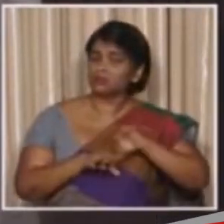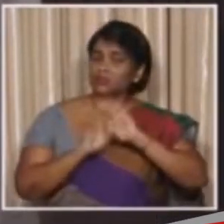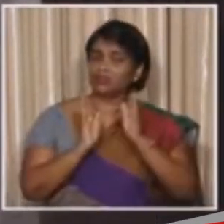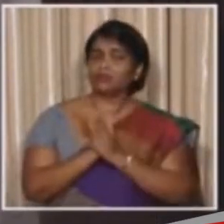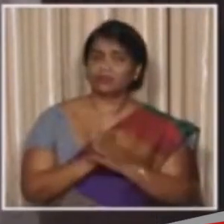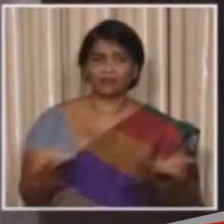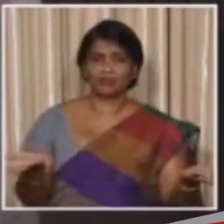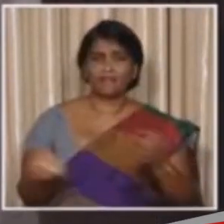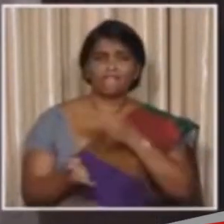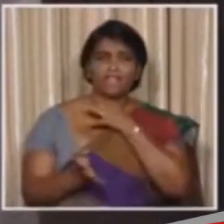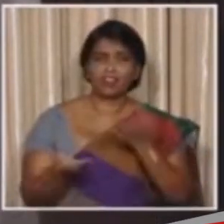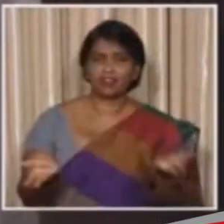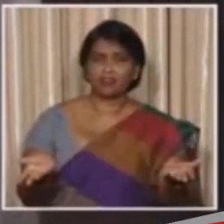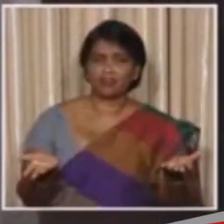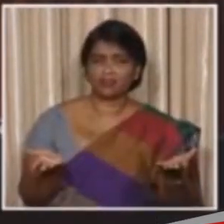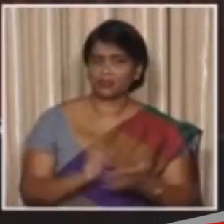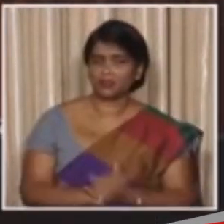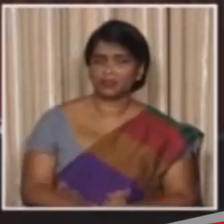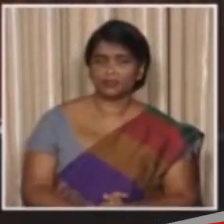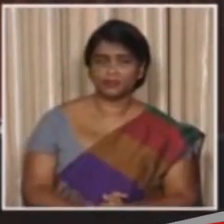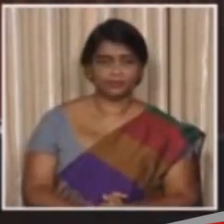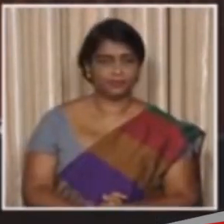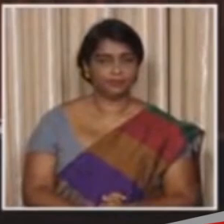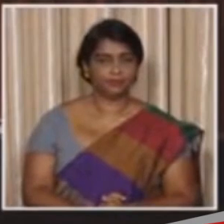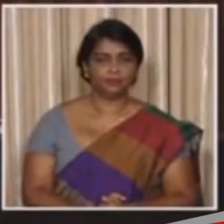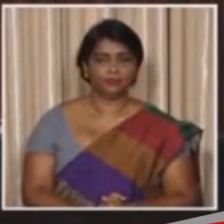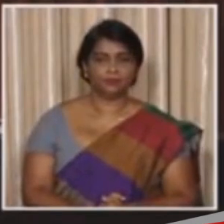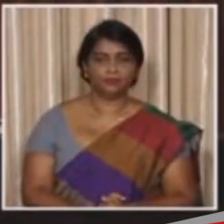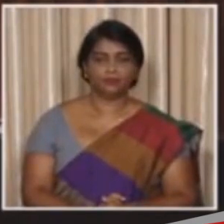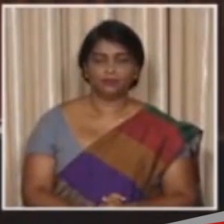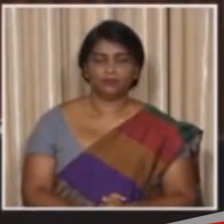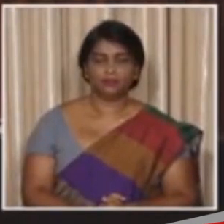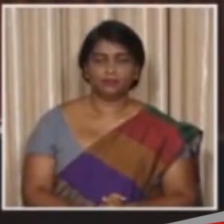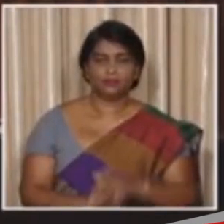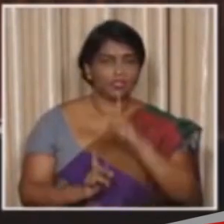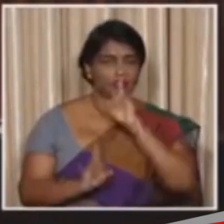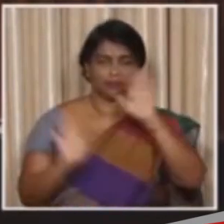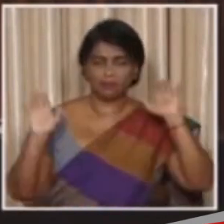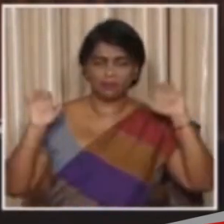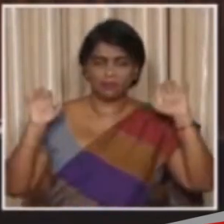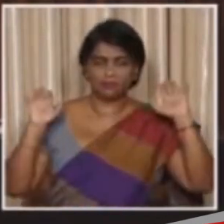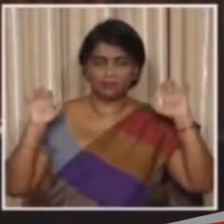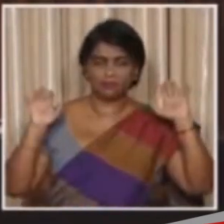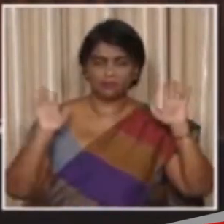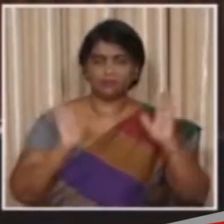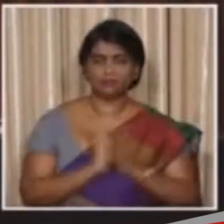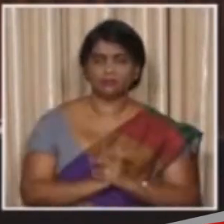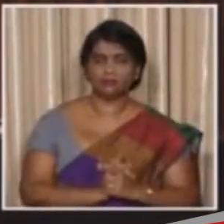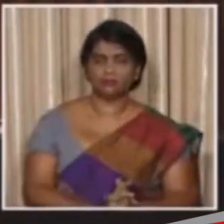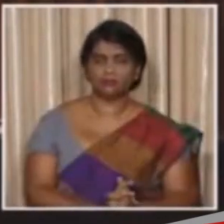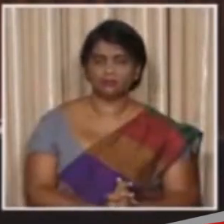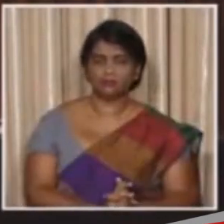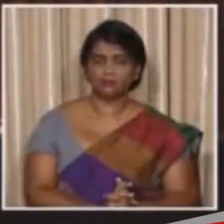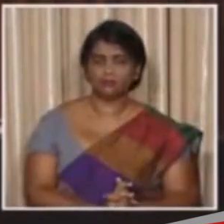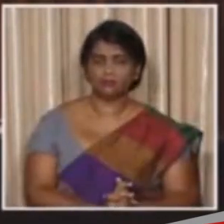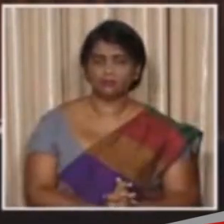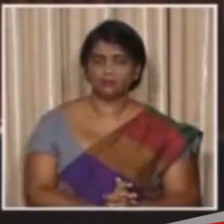ඒක යුවාදී ගන්න. බොහොම ස්තුතියි. හයි. කතා කරන්න එපා මේ වෙලාවේ තමුන්නාසල බෝට් එකක් කිල්ලුව දැන් බෙල්